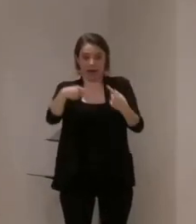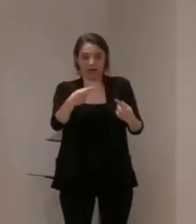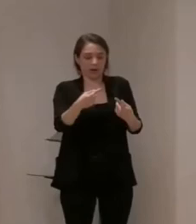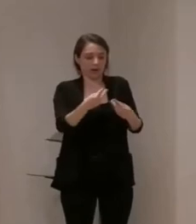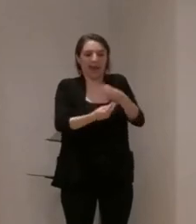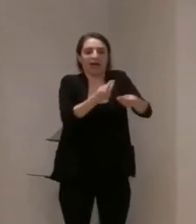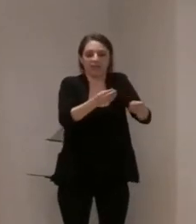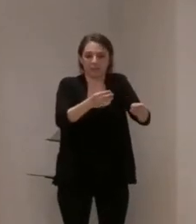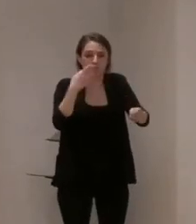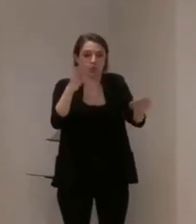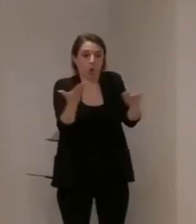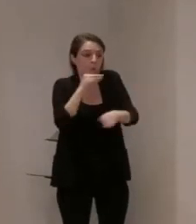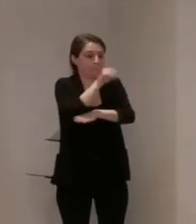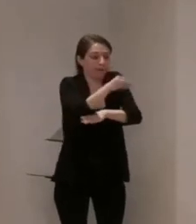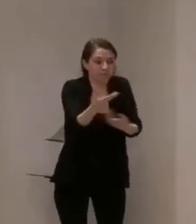Perquè